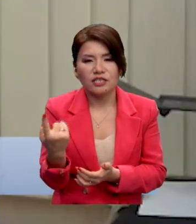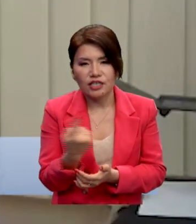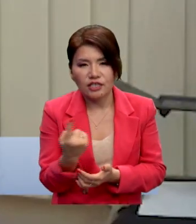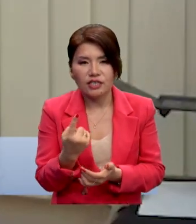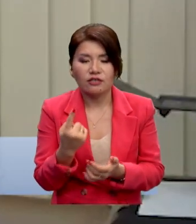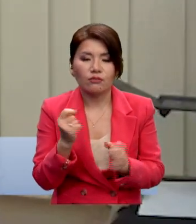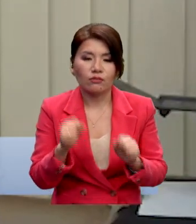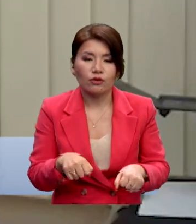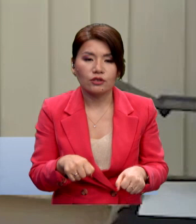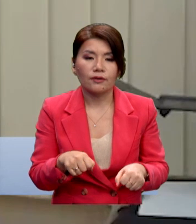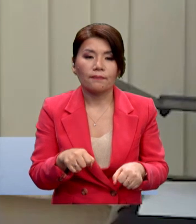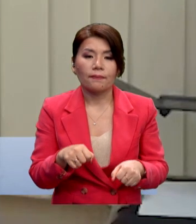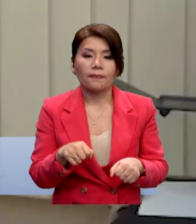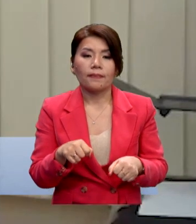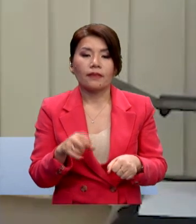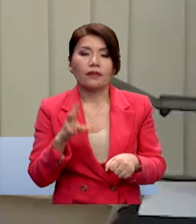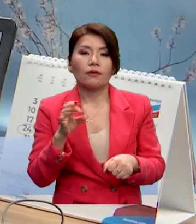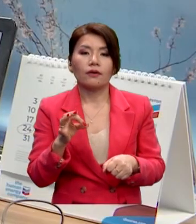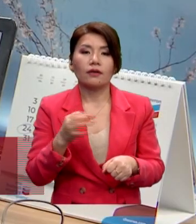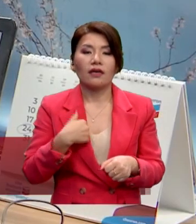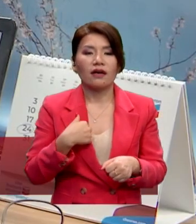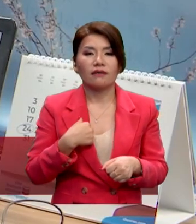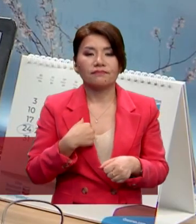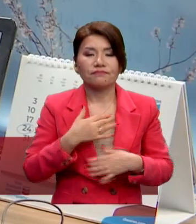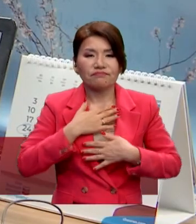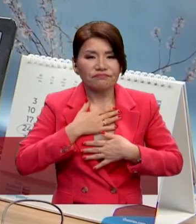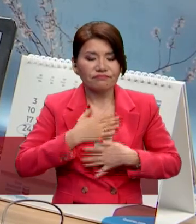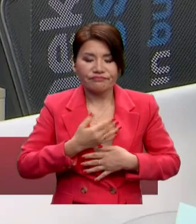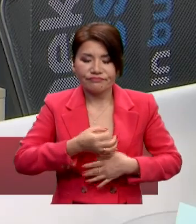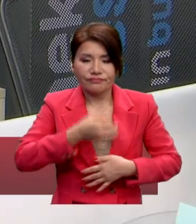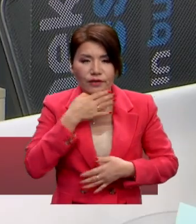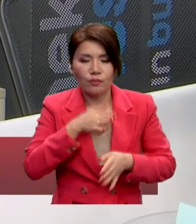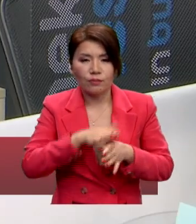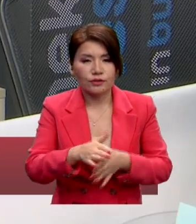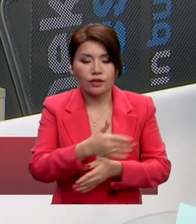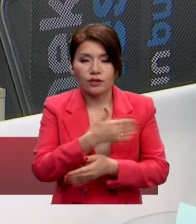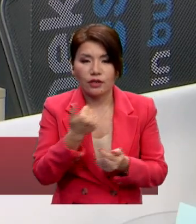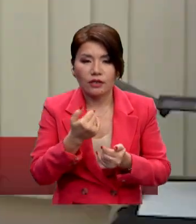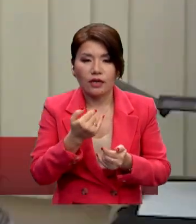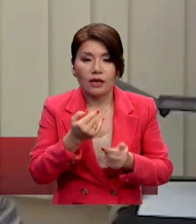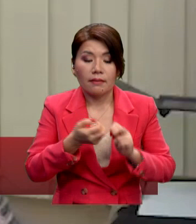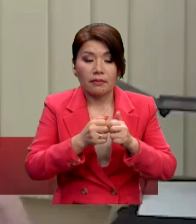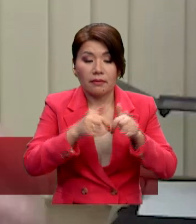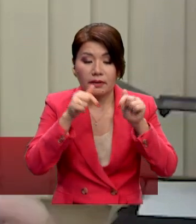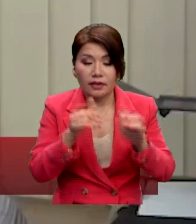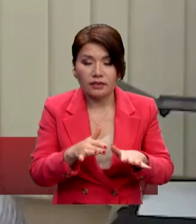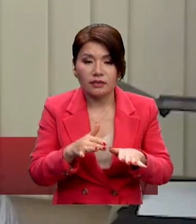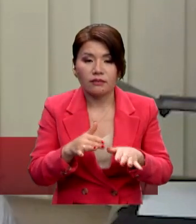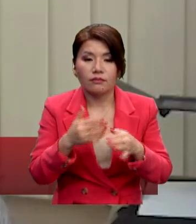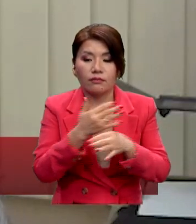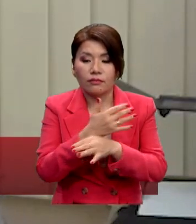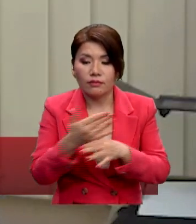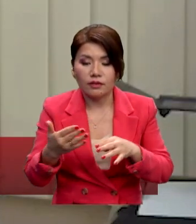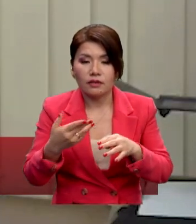1. Вот. Но я не удовлетворена. Где-то вот решая, затыкаем дыры, когда нужно, в принципе,